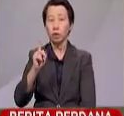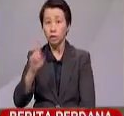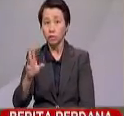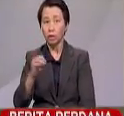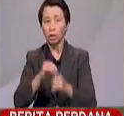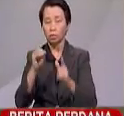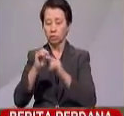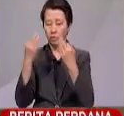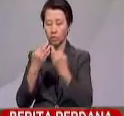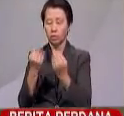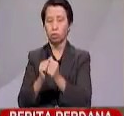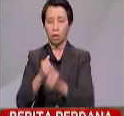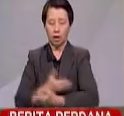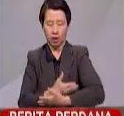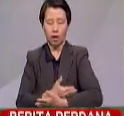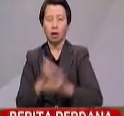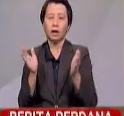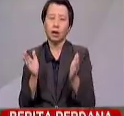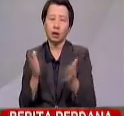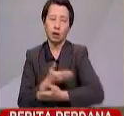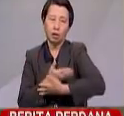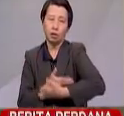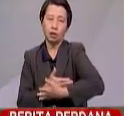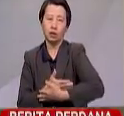atau keluarga dengan anak kecil.